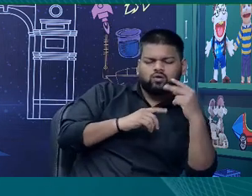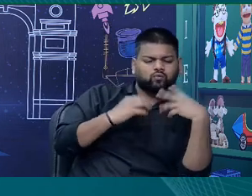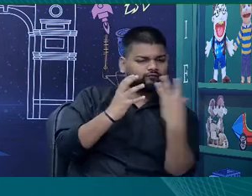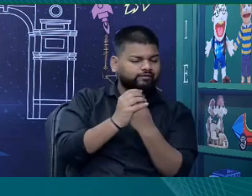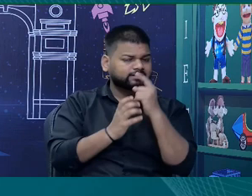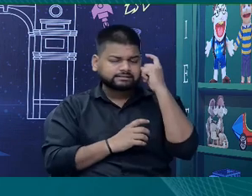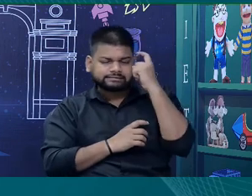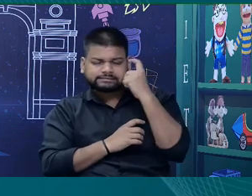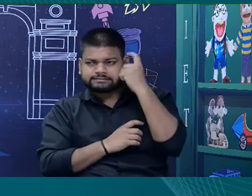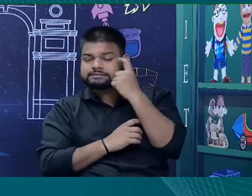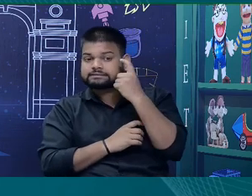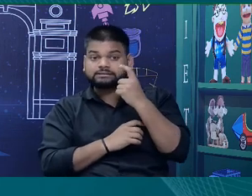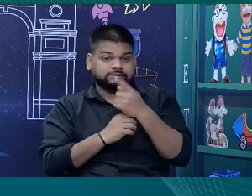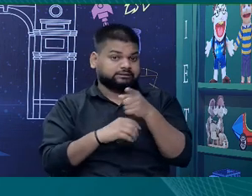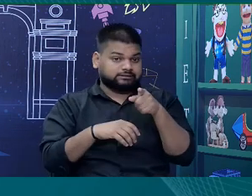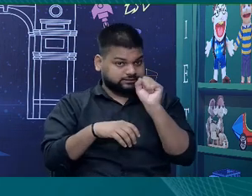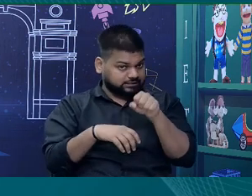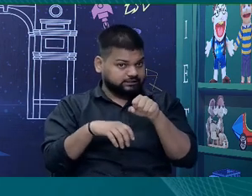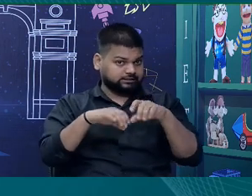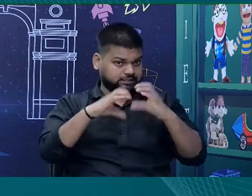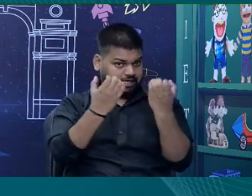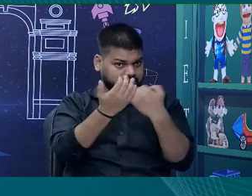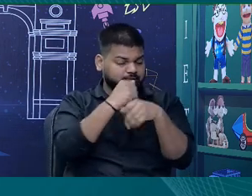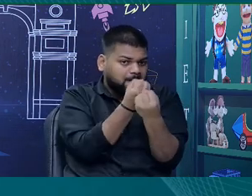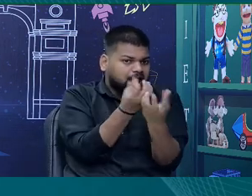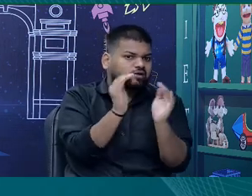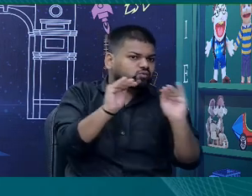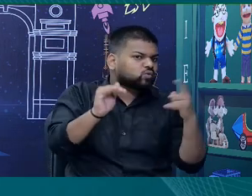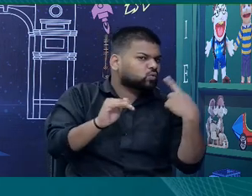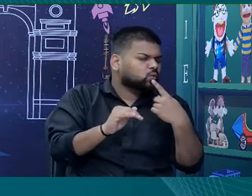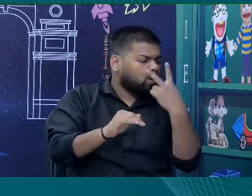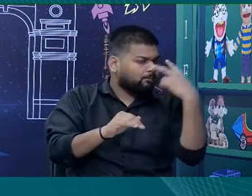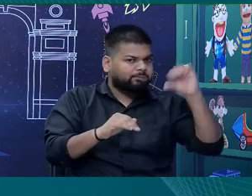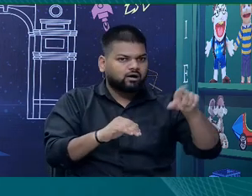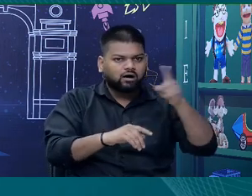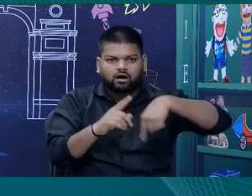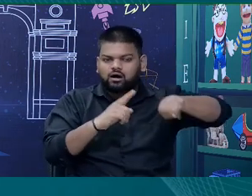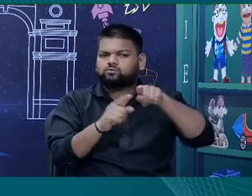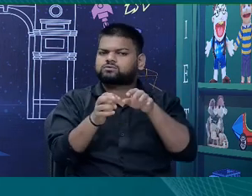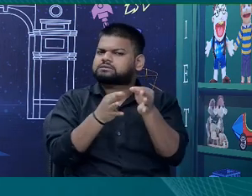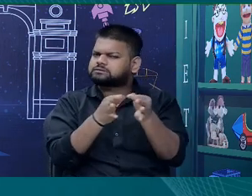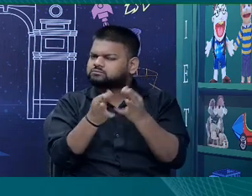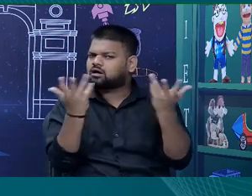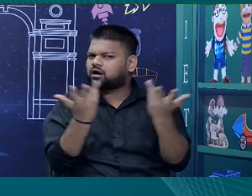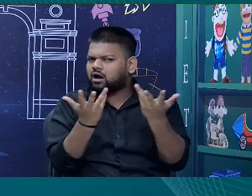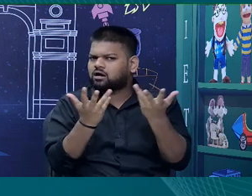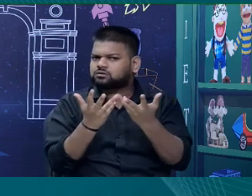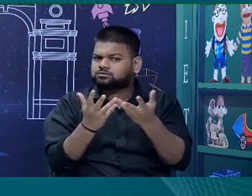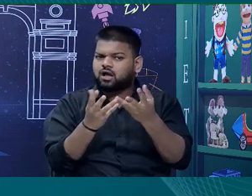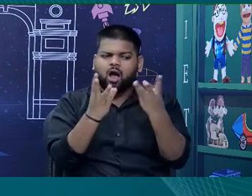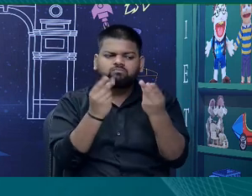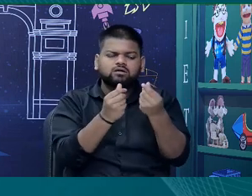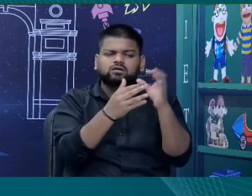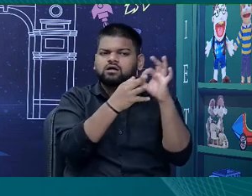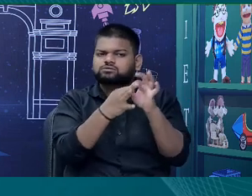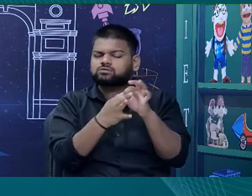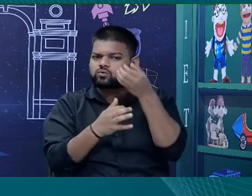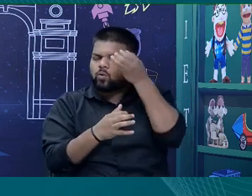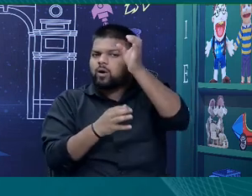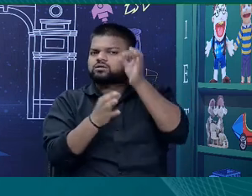में ऐसे बच्चे भी होंगे जो देख नहीं का रहे हैं तो उनको हम कैसे अलजेब्राइक एक्सप्रेशन दिए मैथमेटिकल कॉन्सेप्ट्स लिखना और